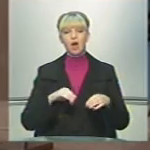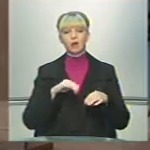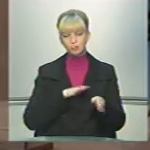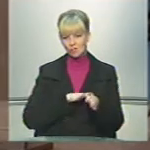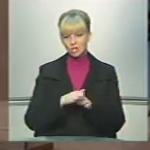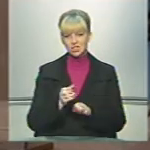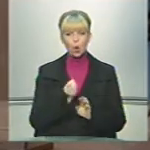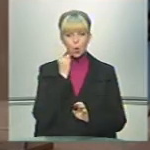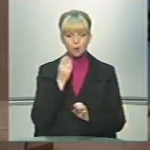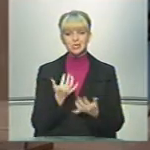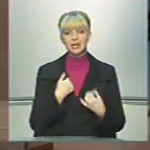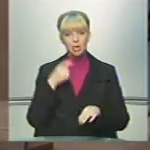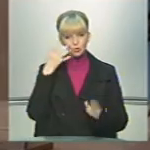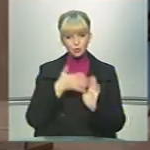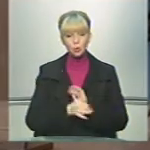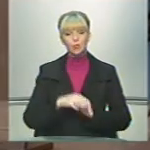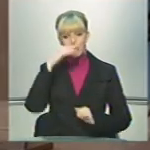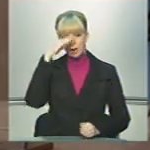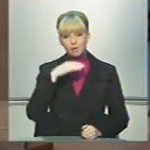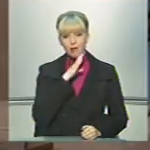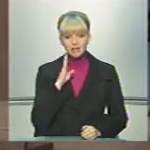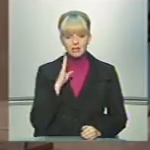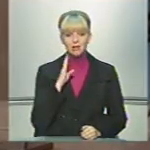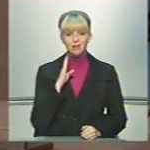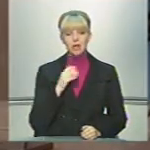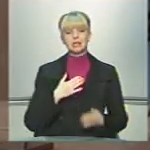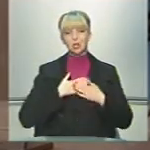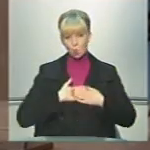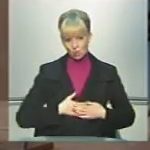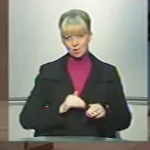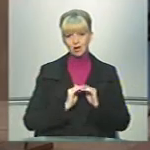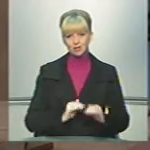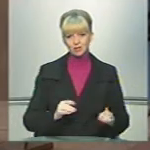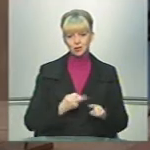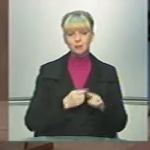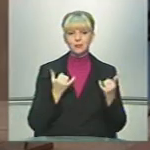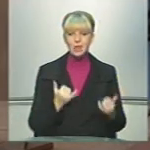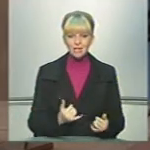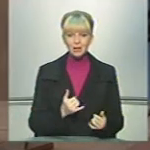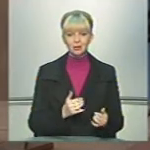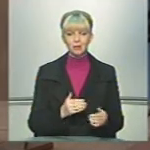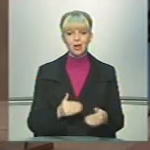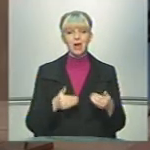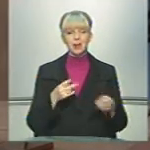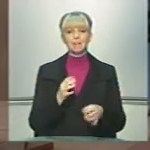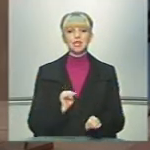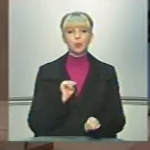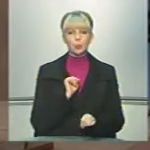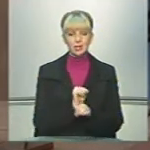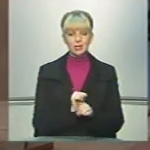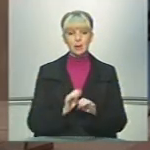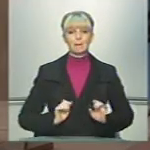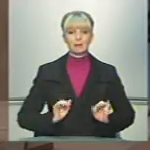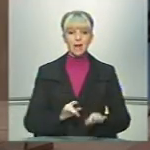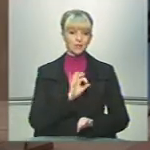обід, наскільки я так зрозумів, у батьків, батьків задовольняє дітей, і тому на даному етапі призупинена